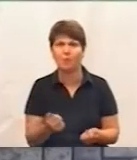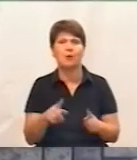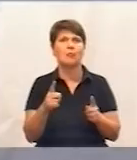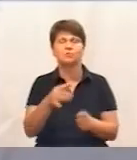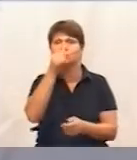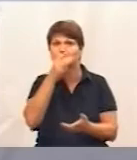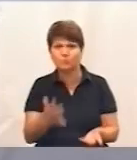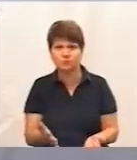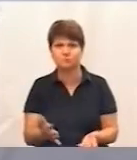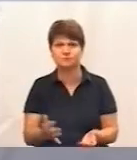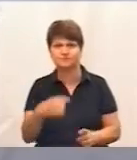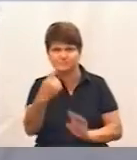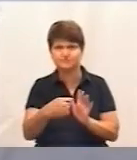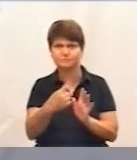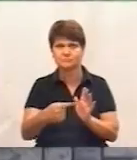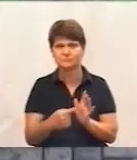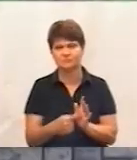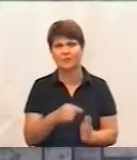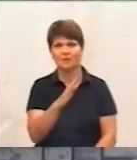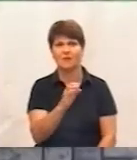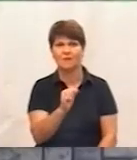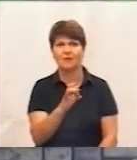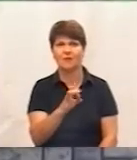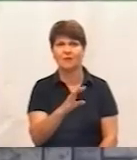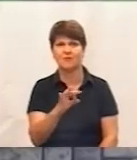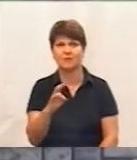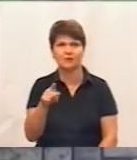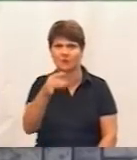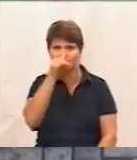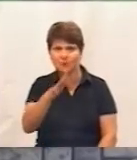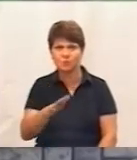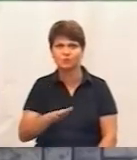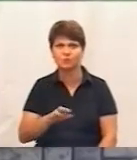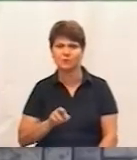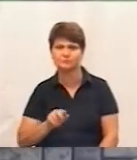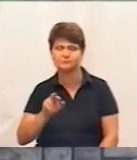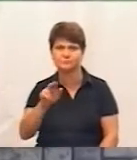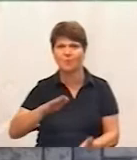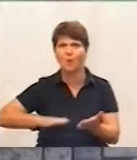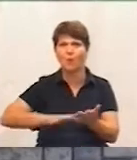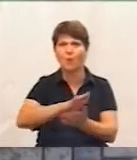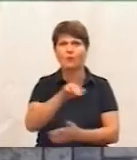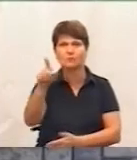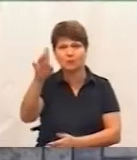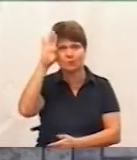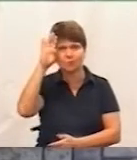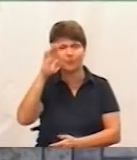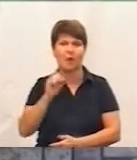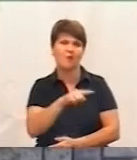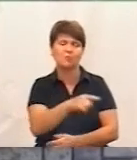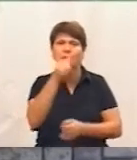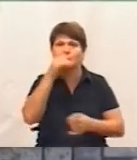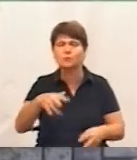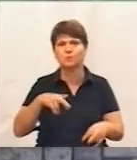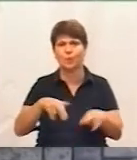не може. Я кажу, ну, Варварка, кажу, ти, наприклад, не можеш лізти по тої горочці, якою лізе он той от хлопчик. А вона не